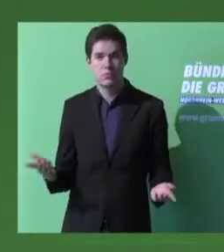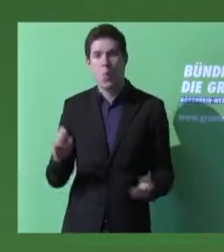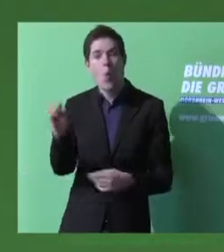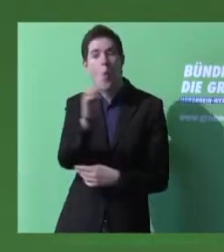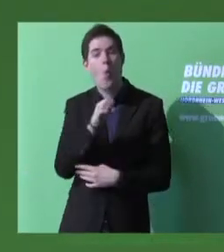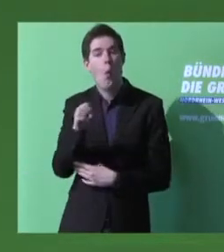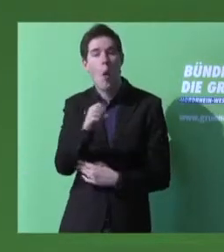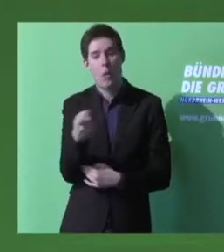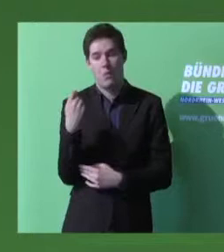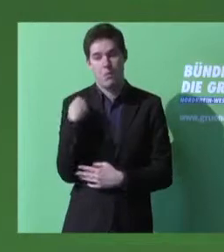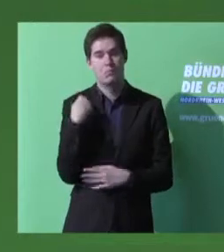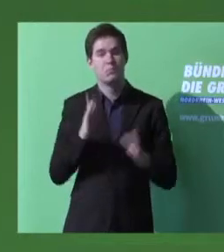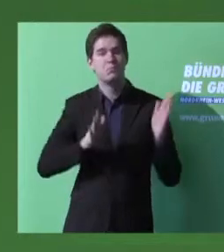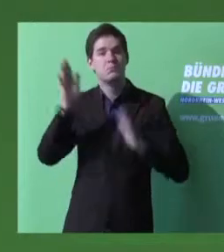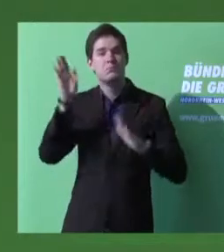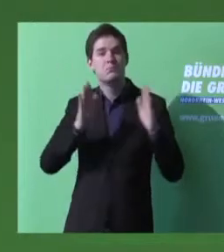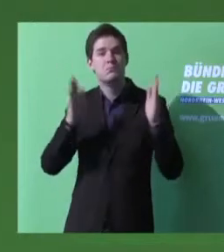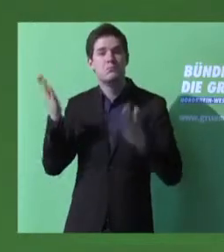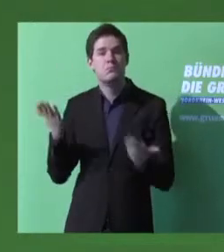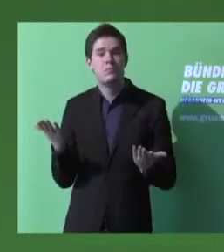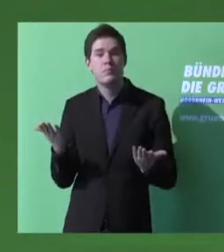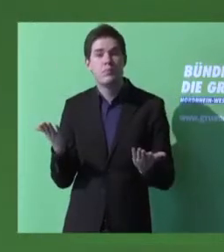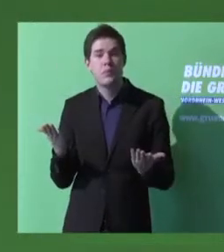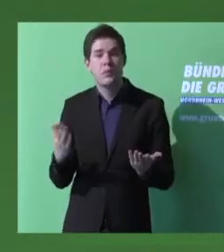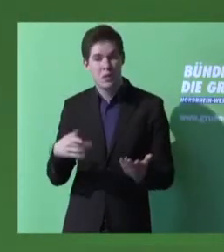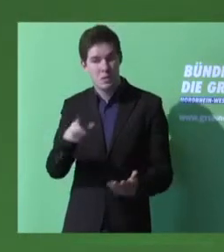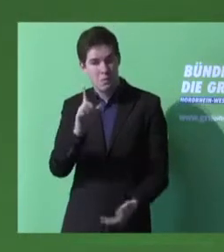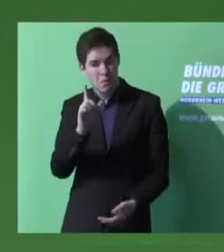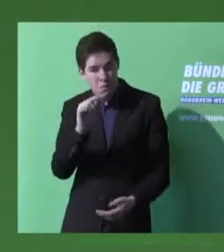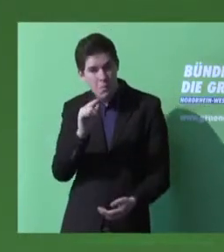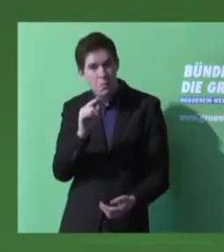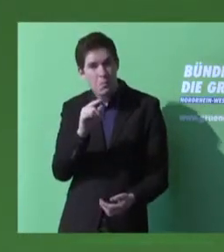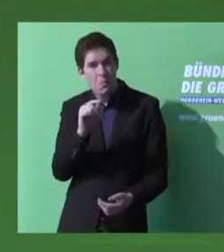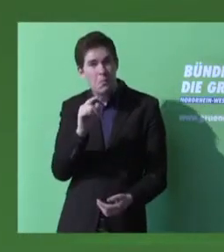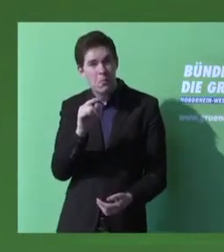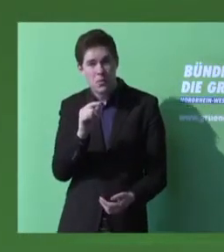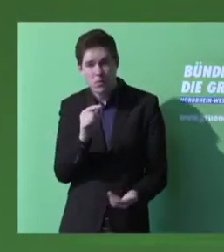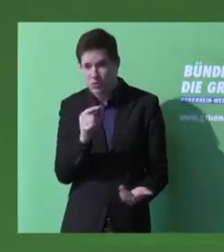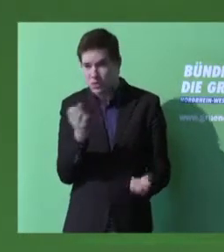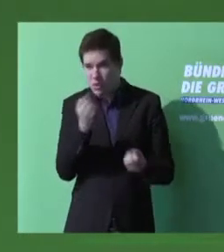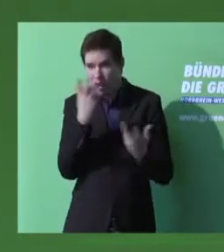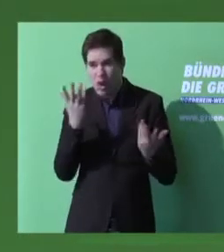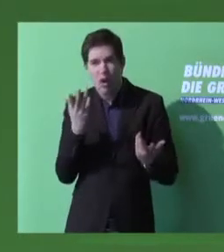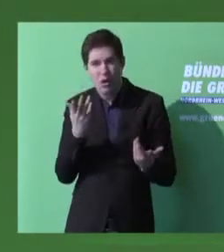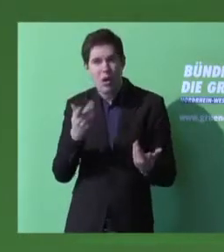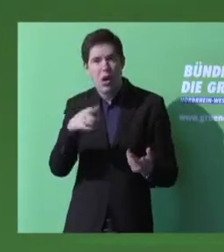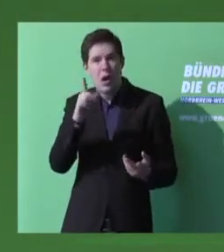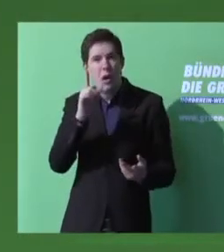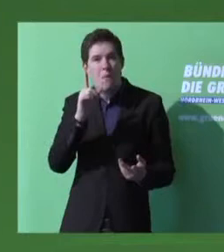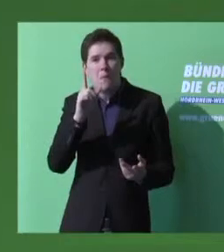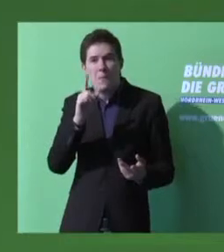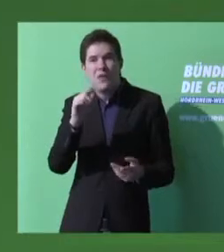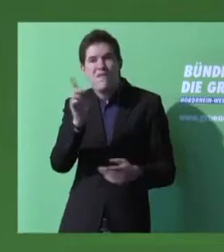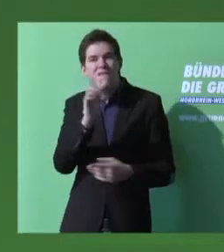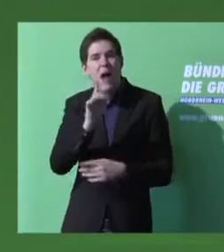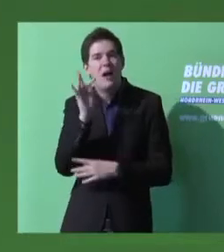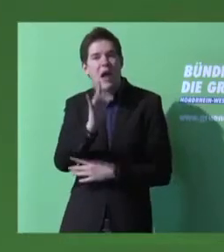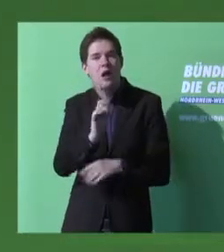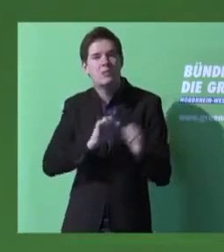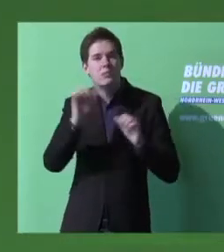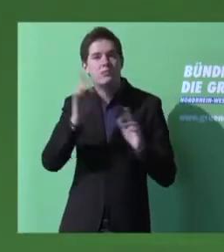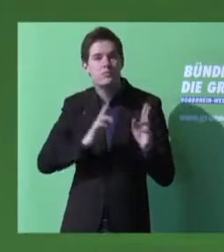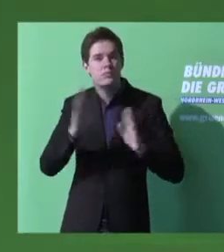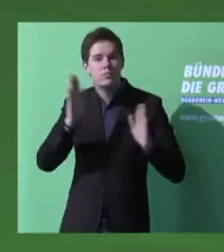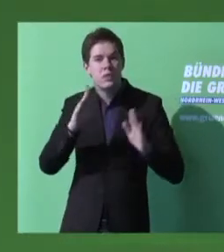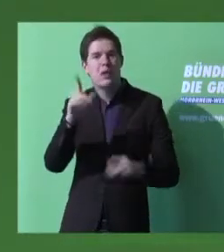abgestimmt worden. Und wer hat gegen den kleinen Schritt für etwas mehr Klimaschutz, nämlich das Backloading, gestimmt? Das waren die CDU-